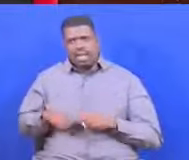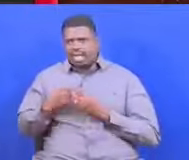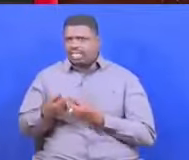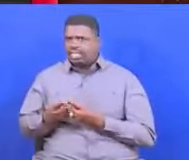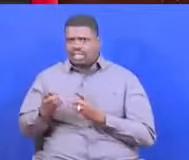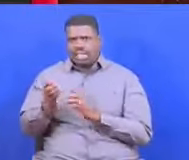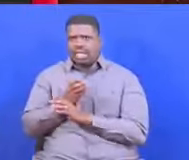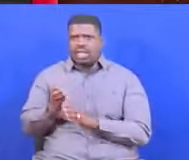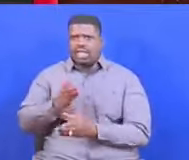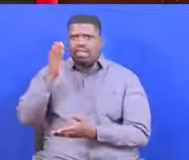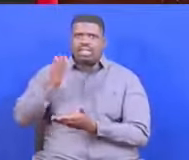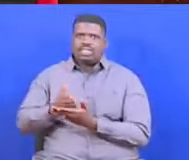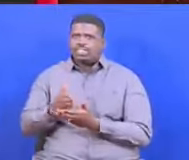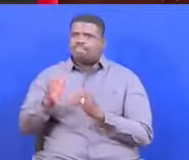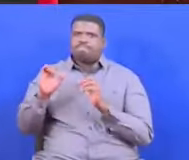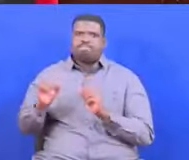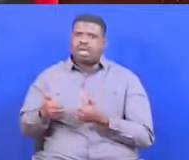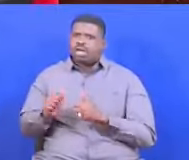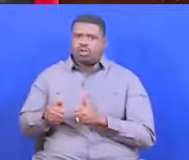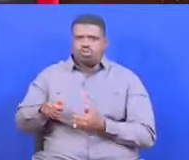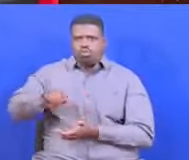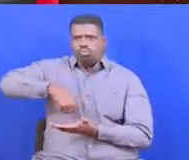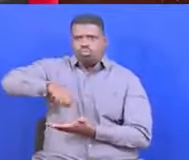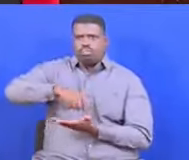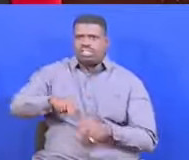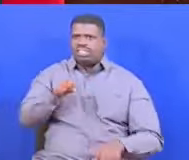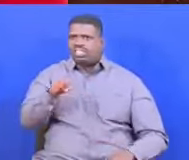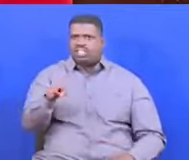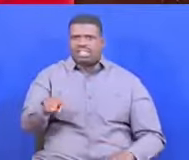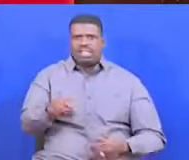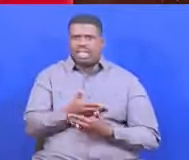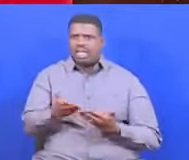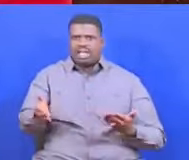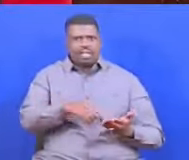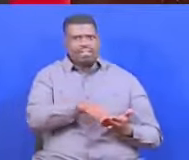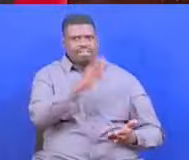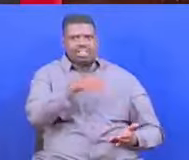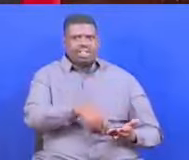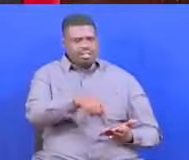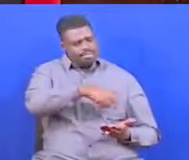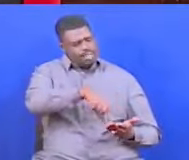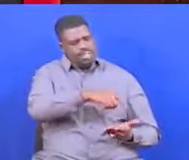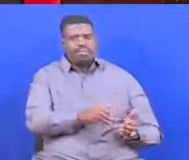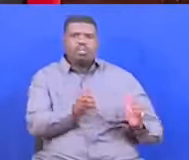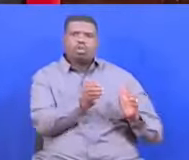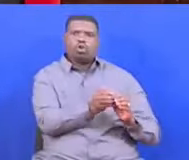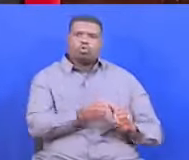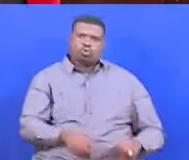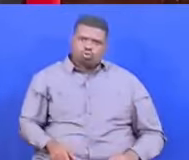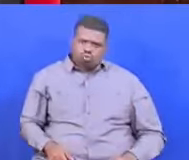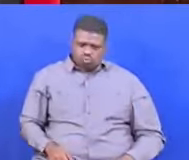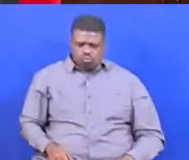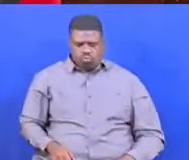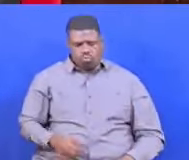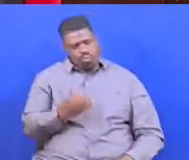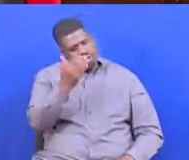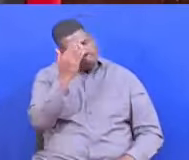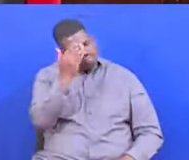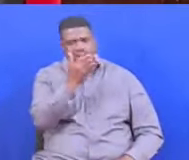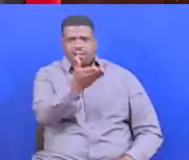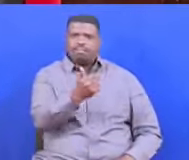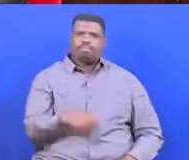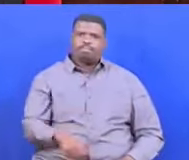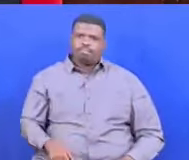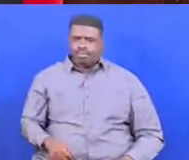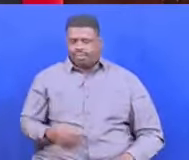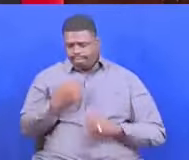kiuhalisia bado miji ile haina faida za miji midogo. Kwa hivyo sasa na wao wafahamu,